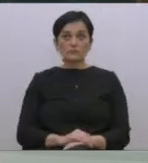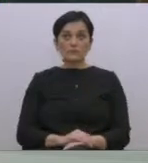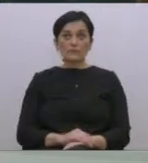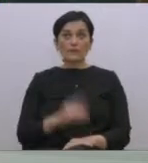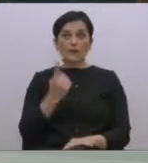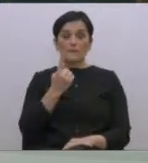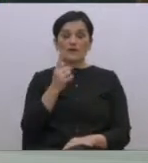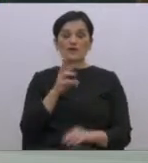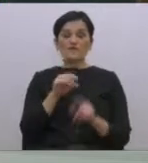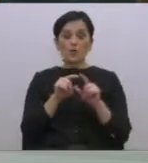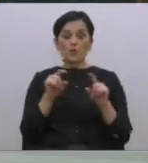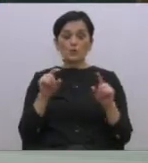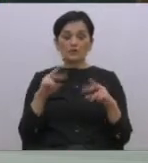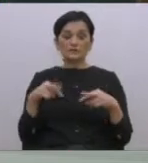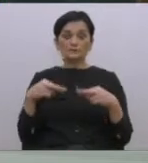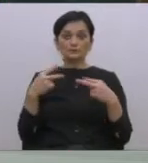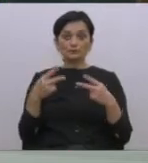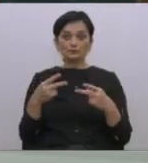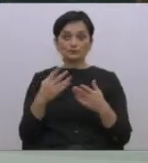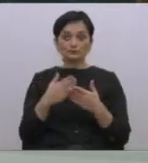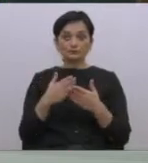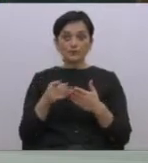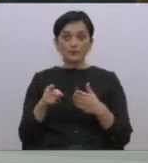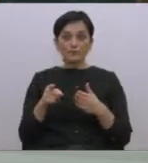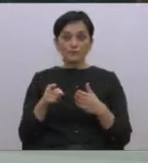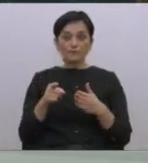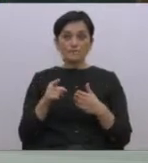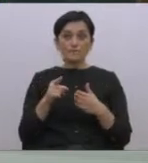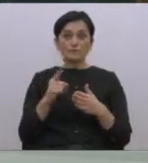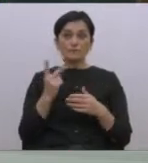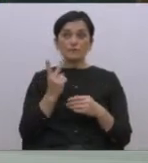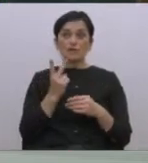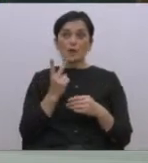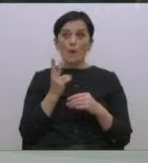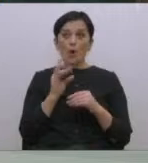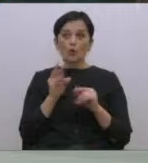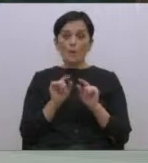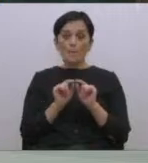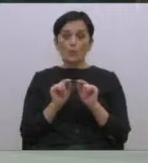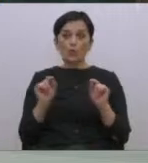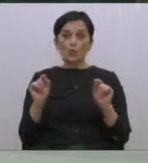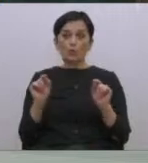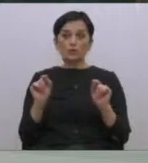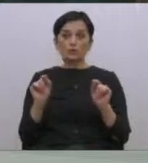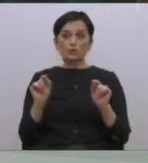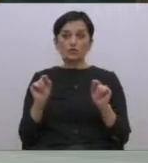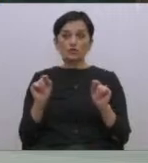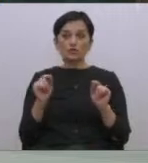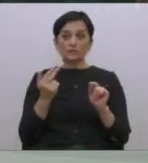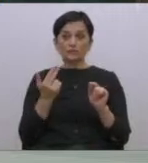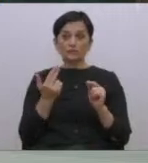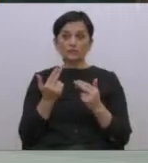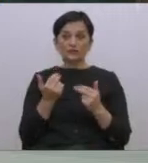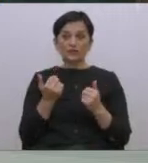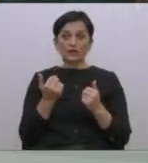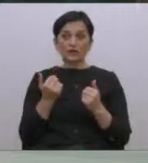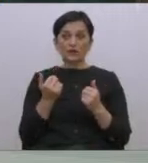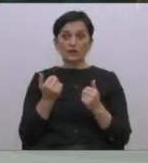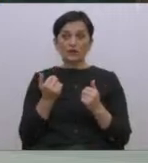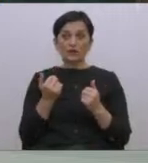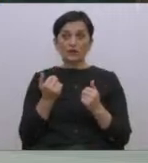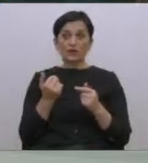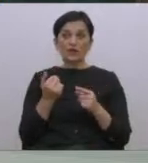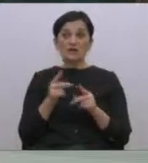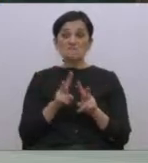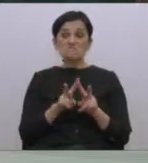Მუხლი პირველში განხორციელდა სულება. Kerzot meore punctii, da, ai